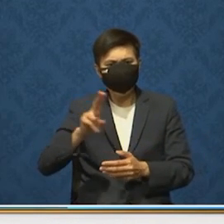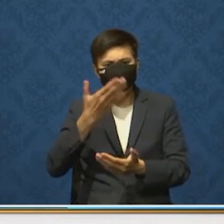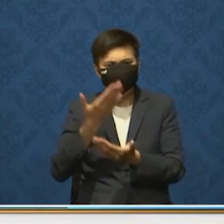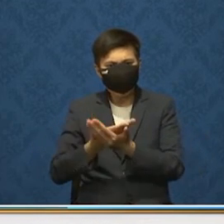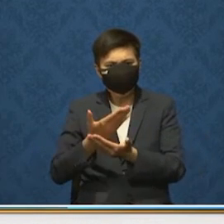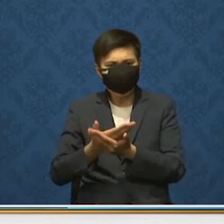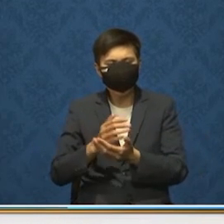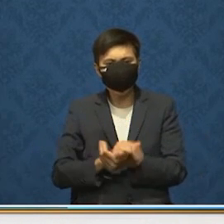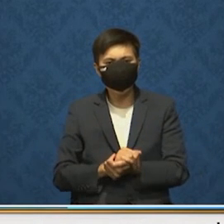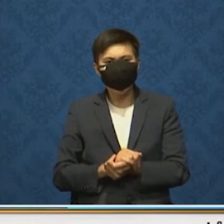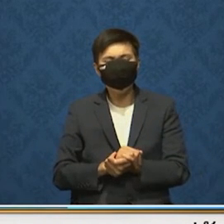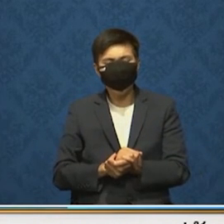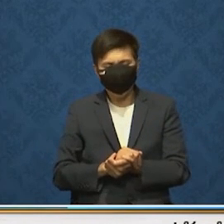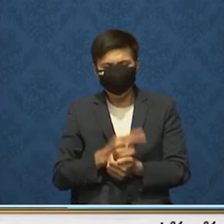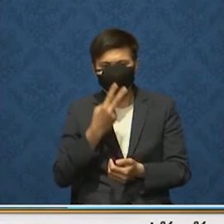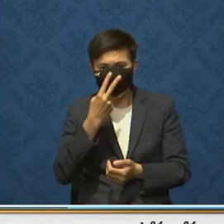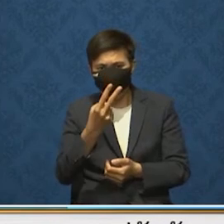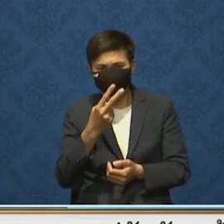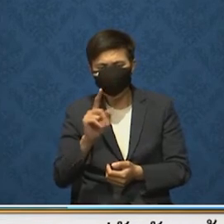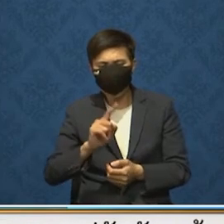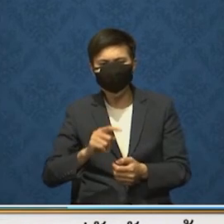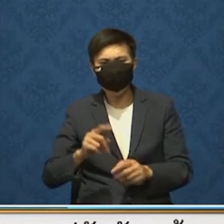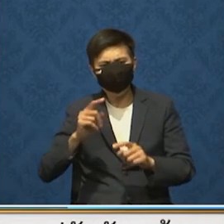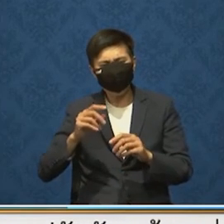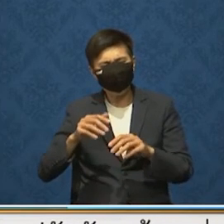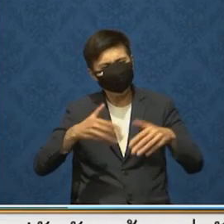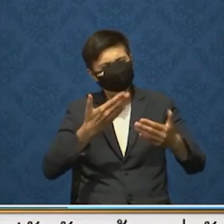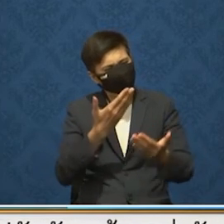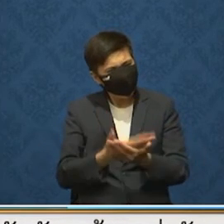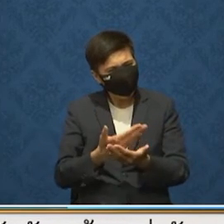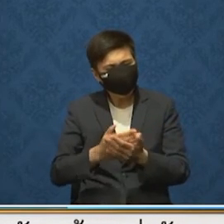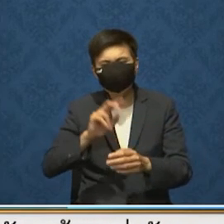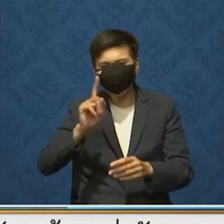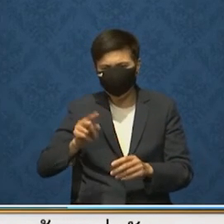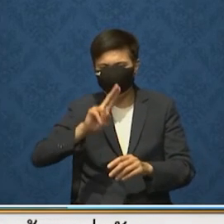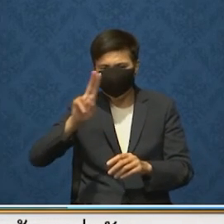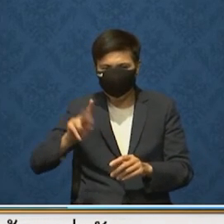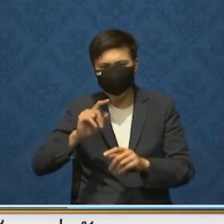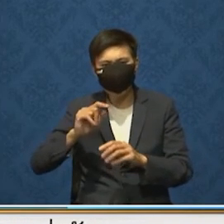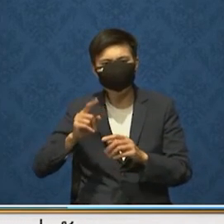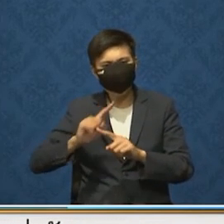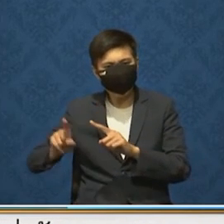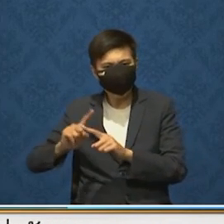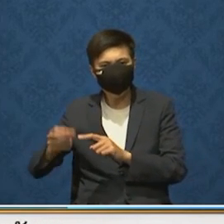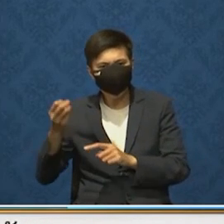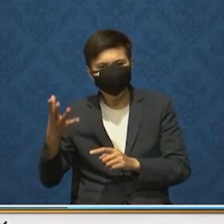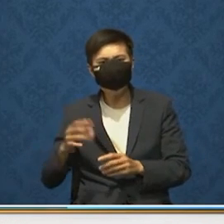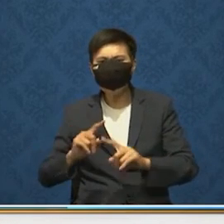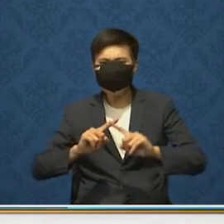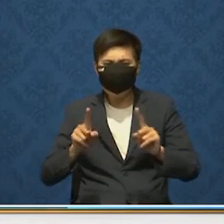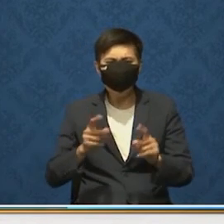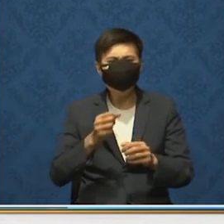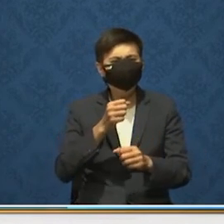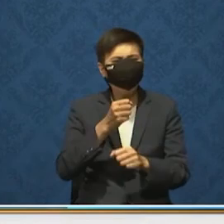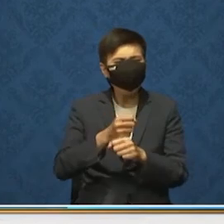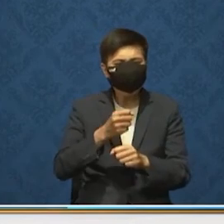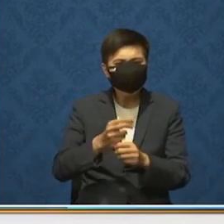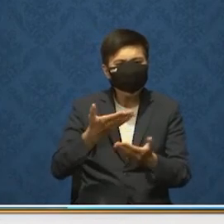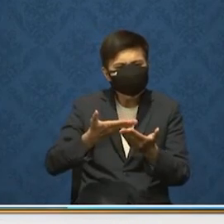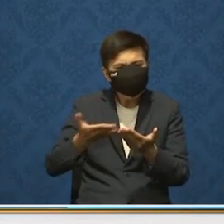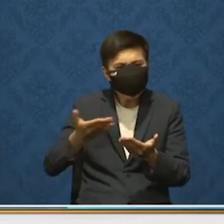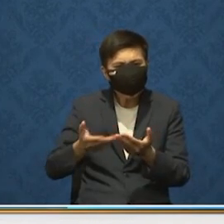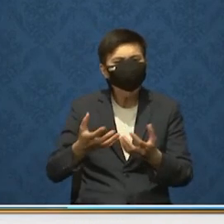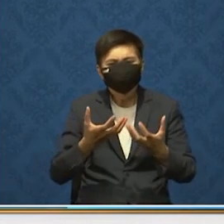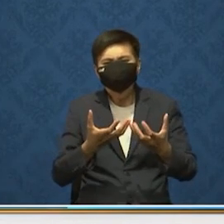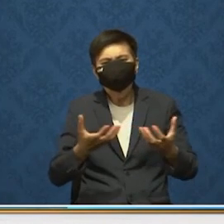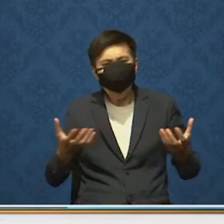จากประเทศชาติสลงไปดูแล้ maarแต่ก็เอาเงินไปสรางไปทำใหพวกนี้หมดโดยไม่จำเป็นต